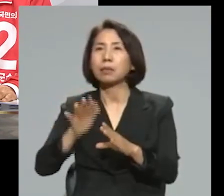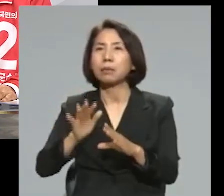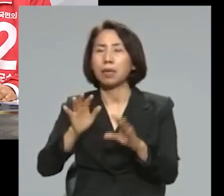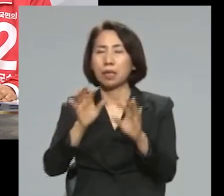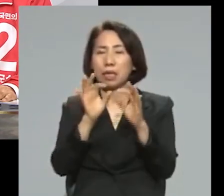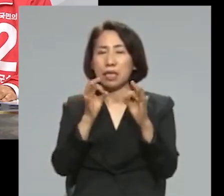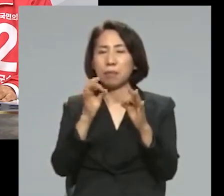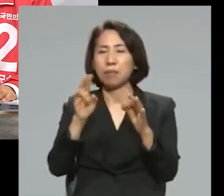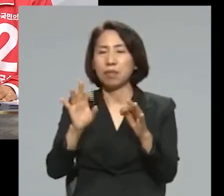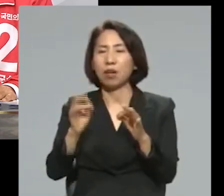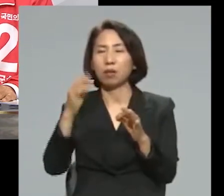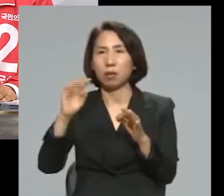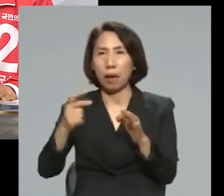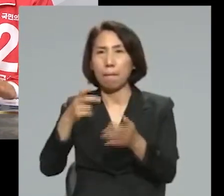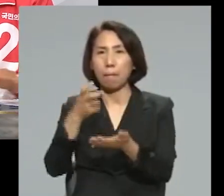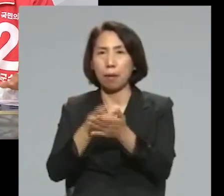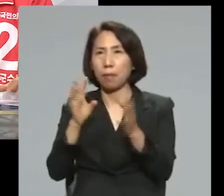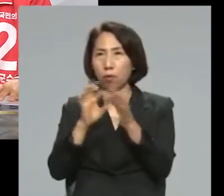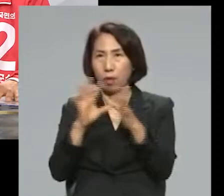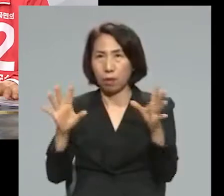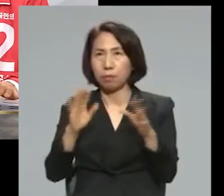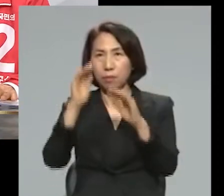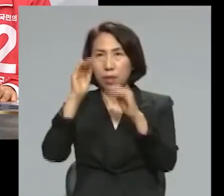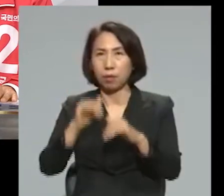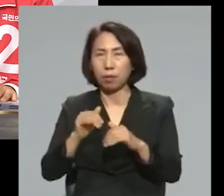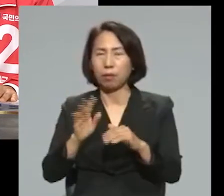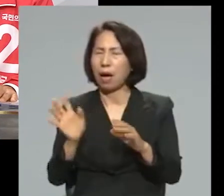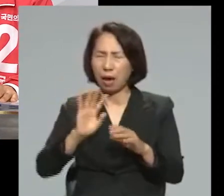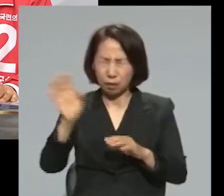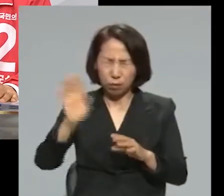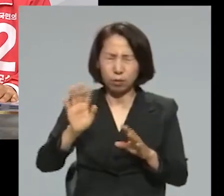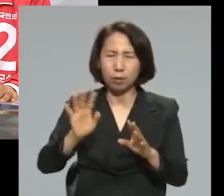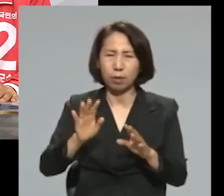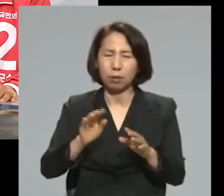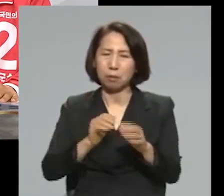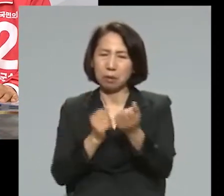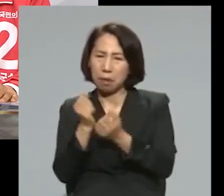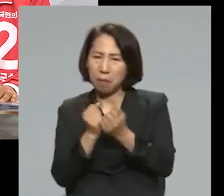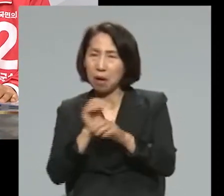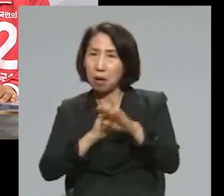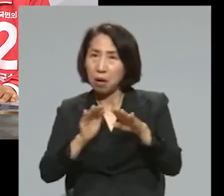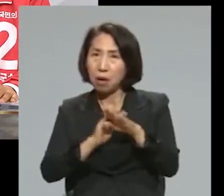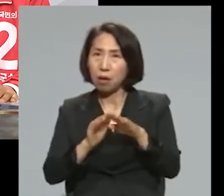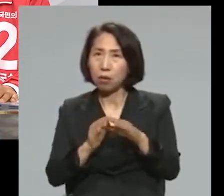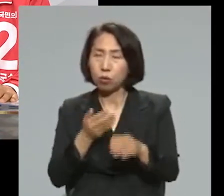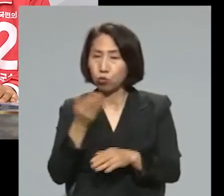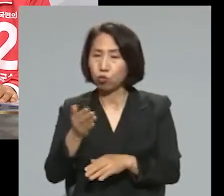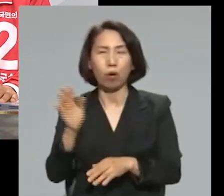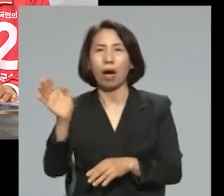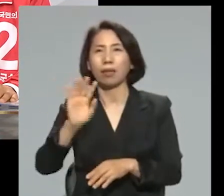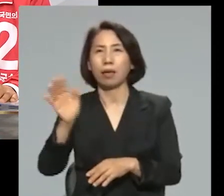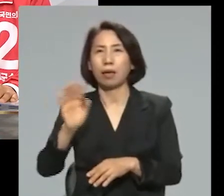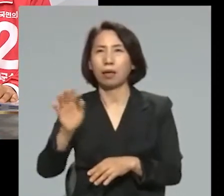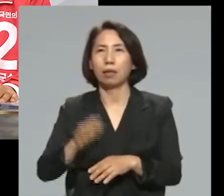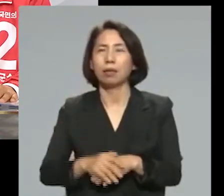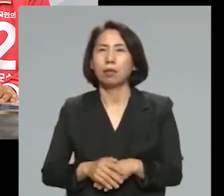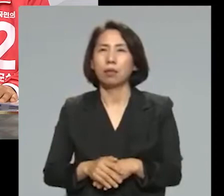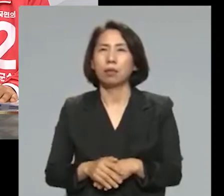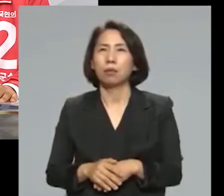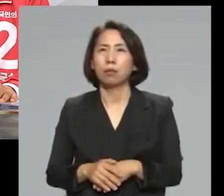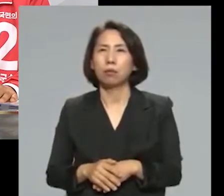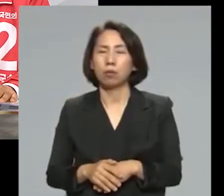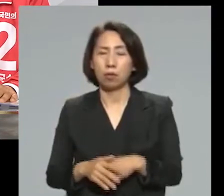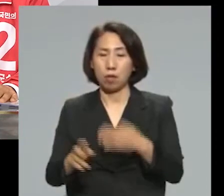의한 사항이라고 말씀을 지금 드렸고 저는 해명을 듣고자 이 자리에 말씀을 드린 건 아닙니다.